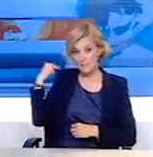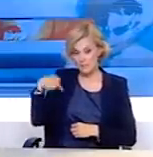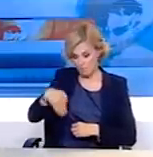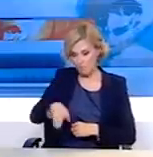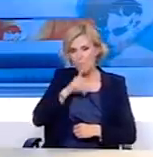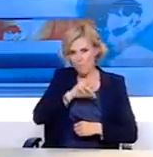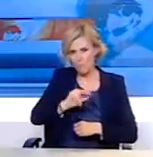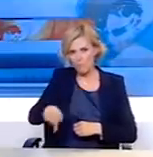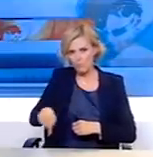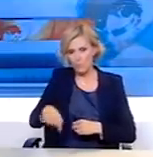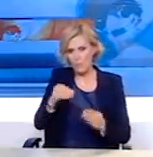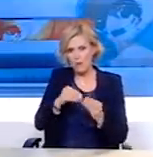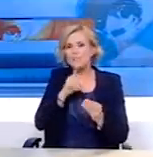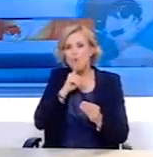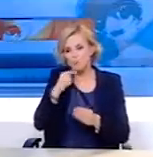που τελειώνει